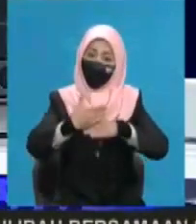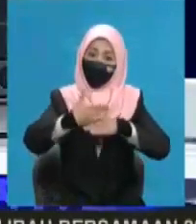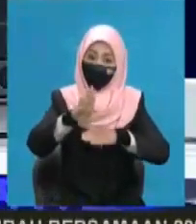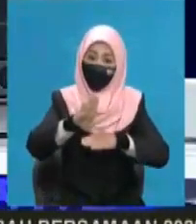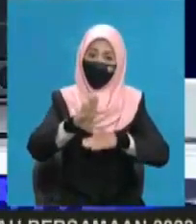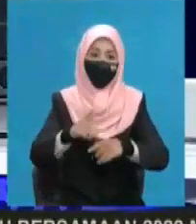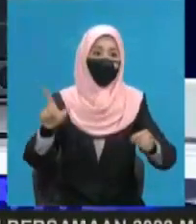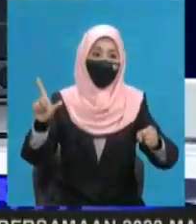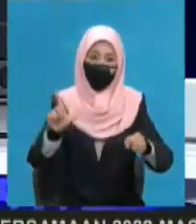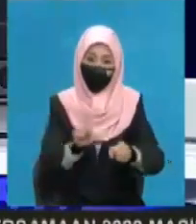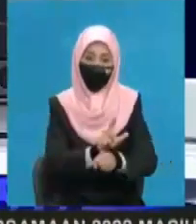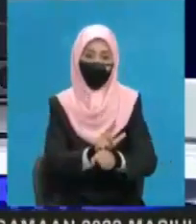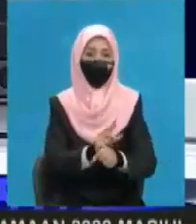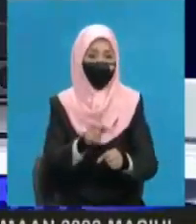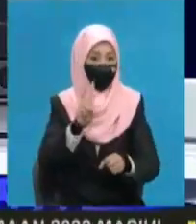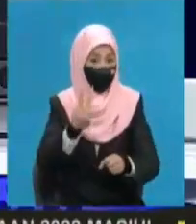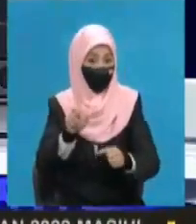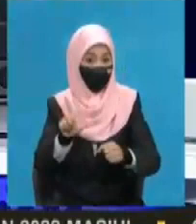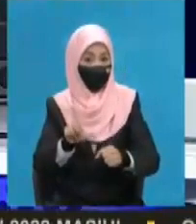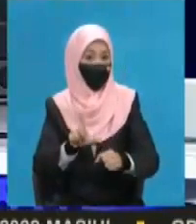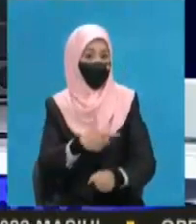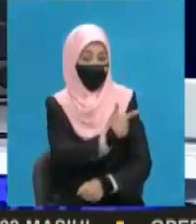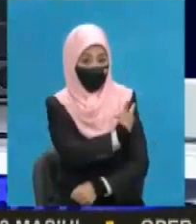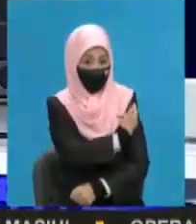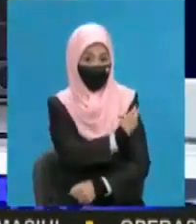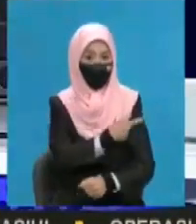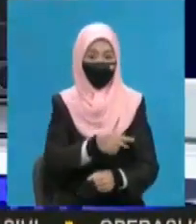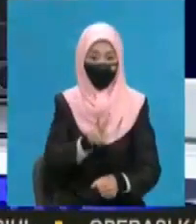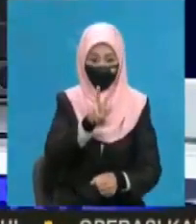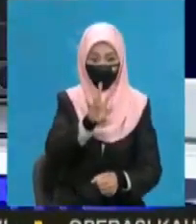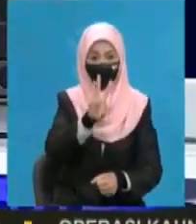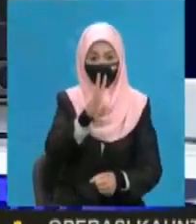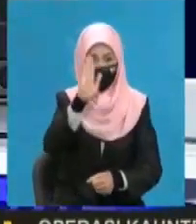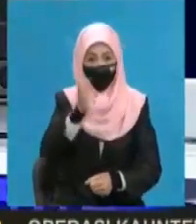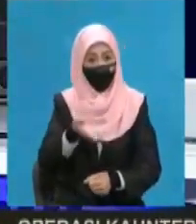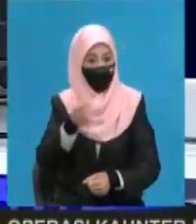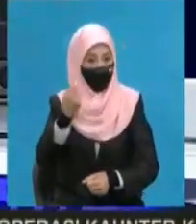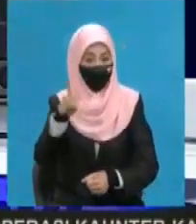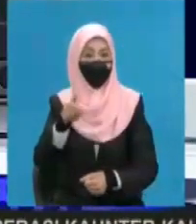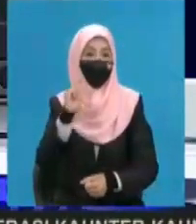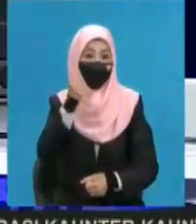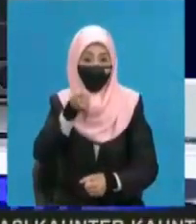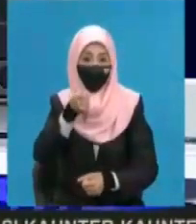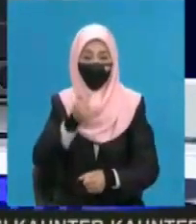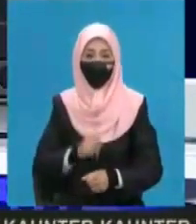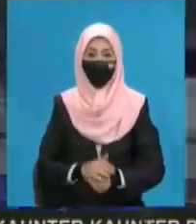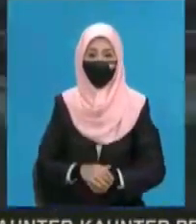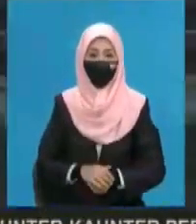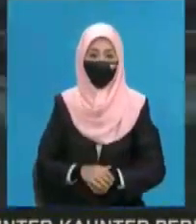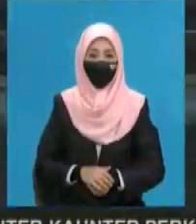dan telah melengkapkan dua dosis vaksinasi Bermuda isok 26 Nov 2012 1